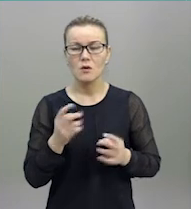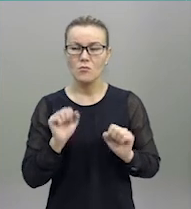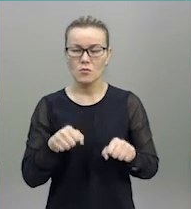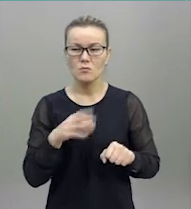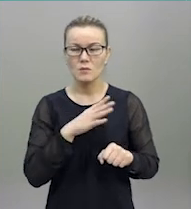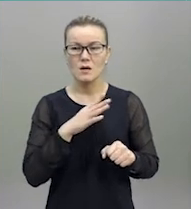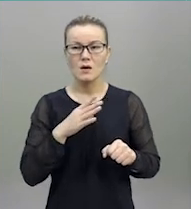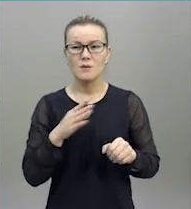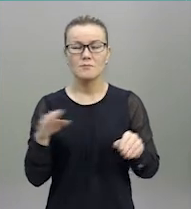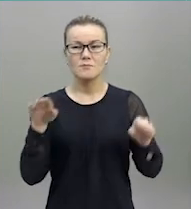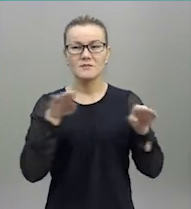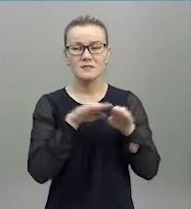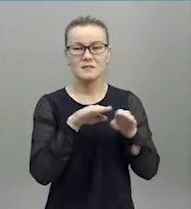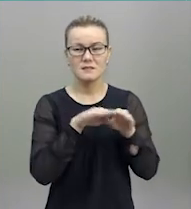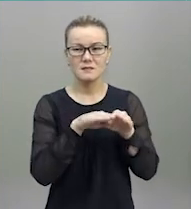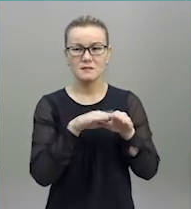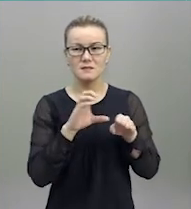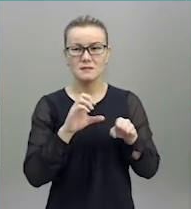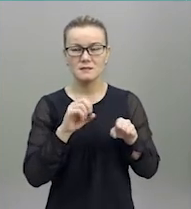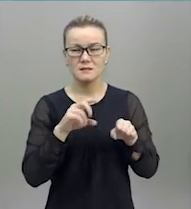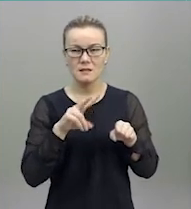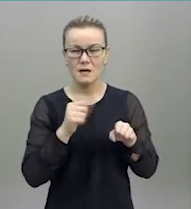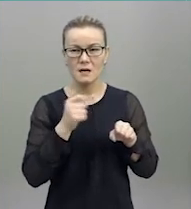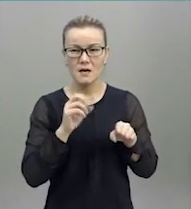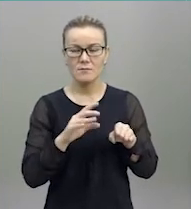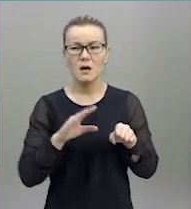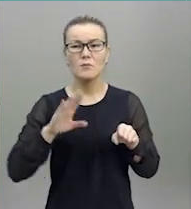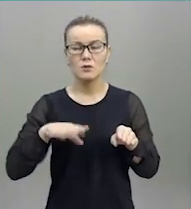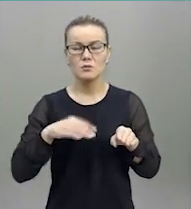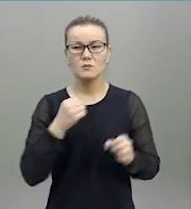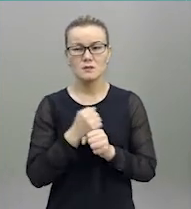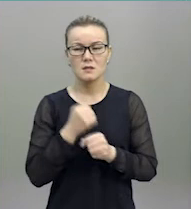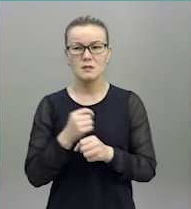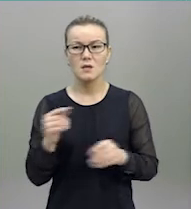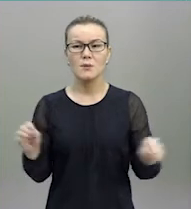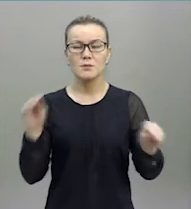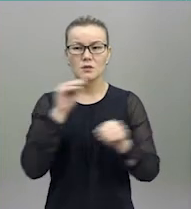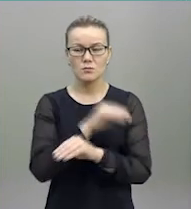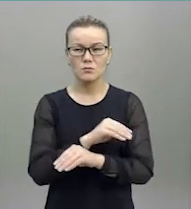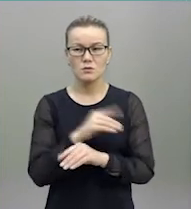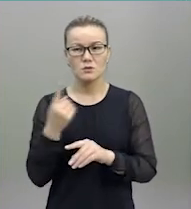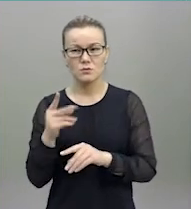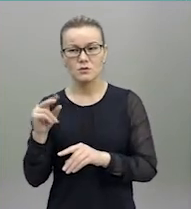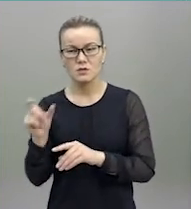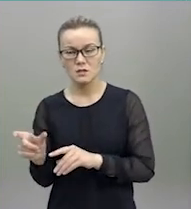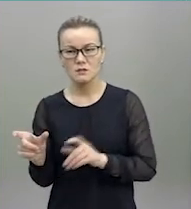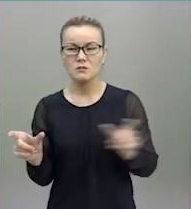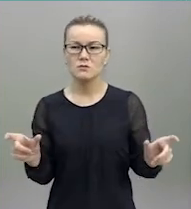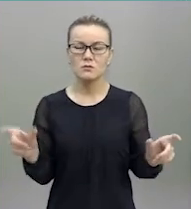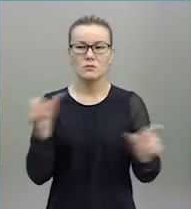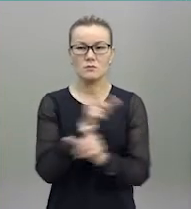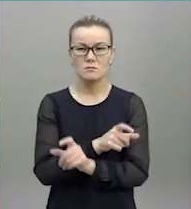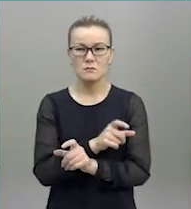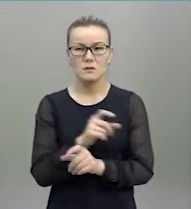д а потом только уже осуществлять перенос из одной части в другую разницы не будет